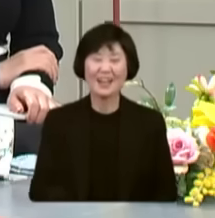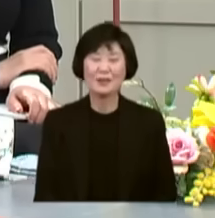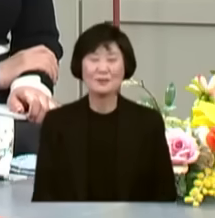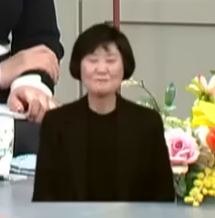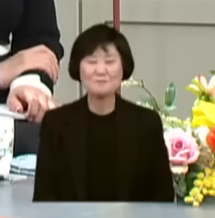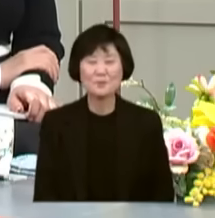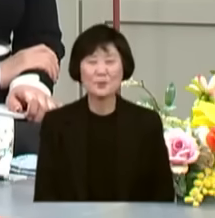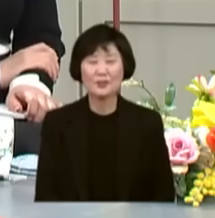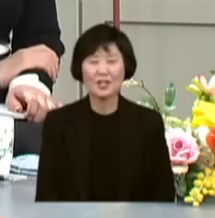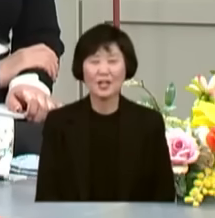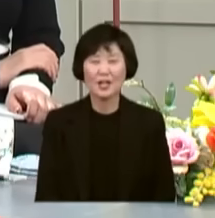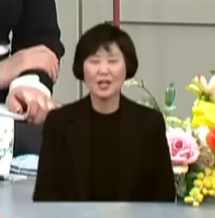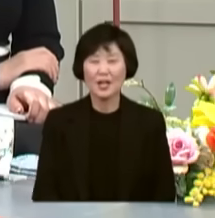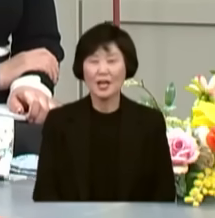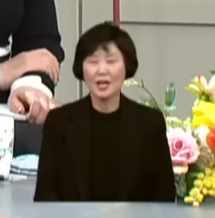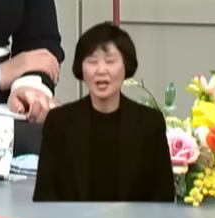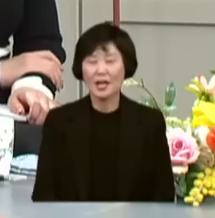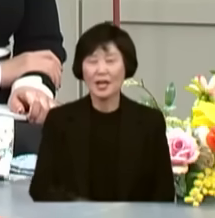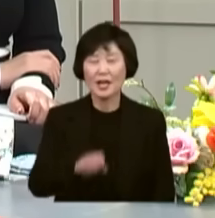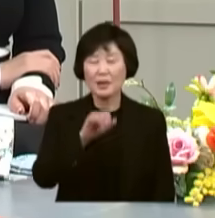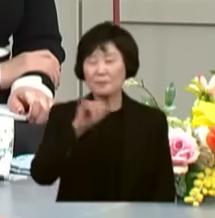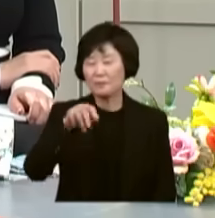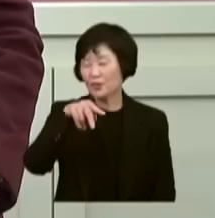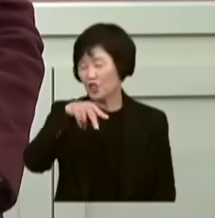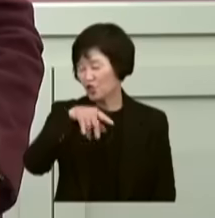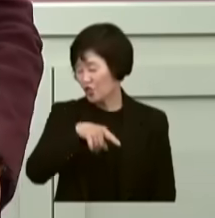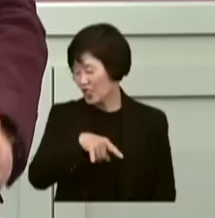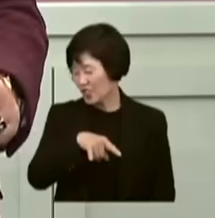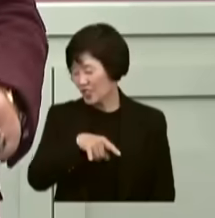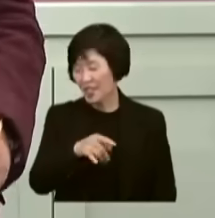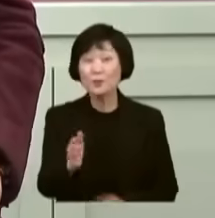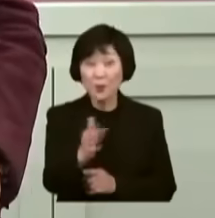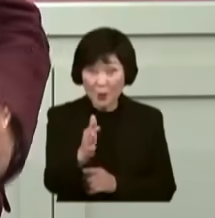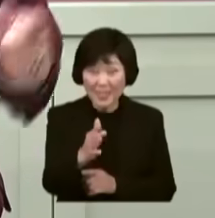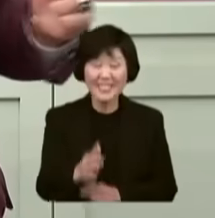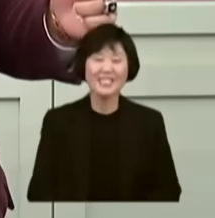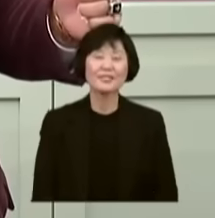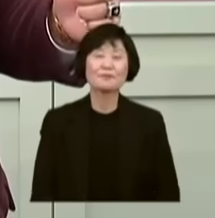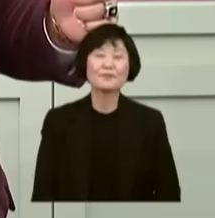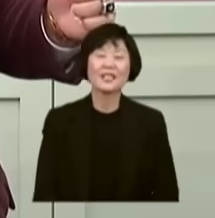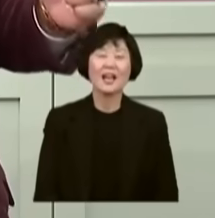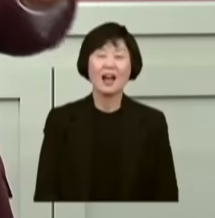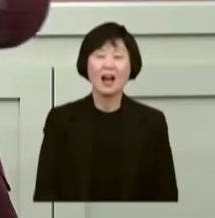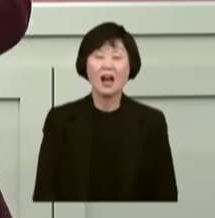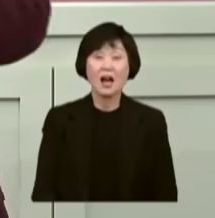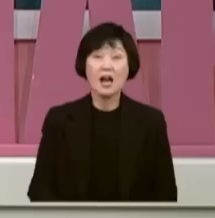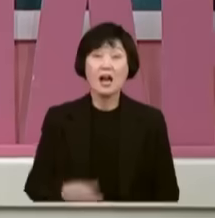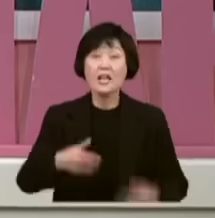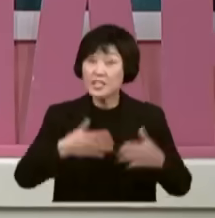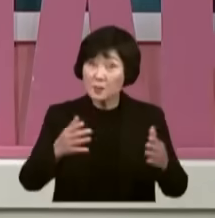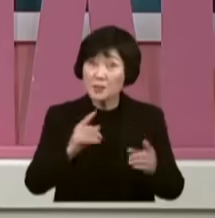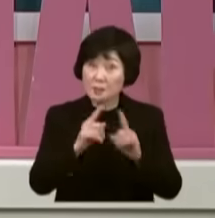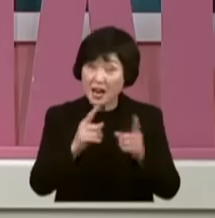웃기다. 웃기죠. 그건 웃겼어요. 그러니까 이런 대화라도 이야기를 수시 그러니까 자꾸 이 그래, 빈칸이 맞아. 없이 이건, 자꾸 메꾸